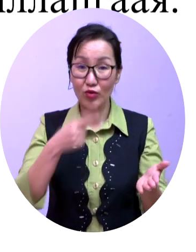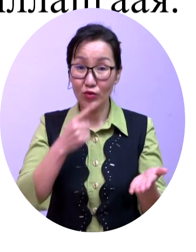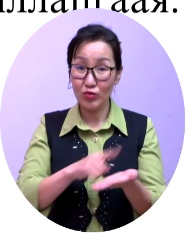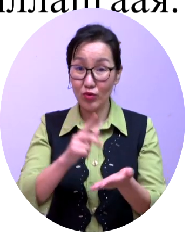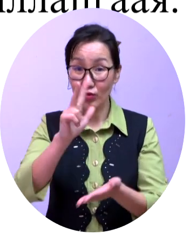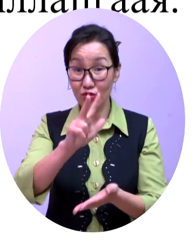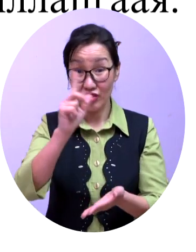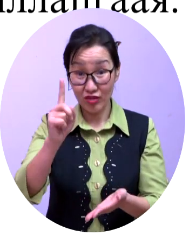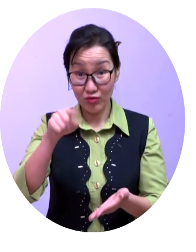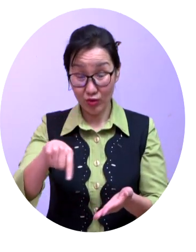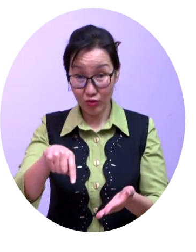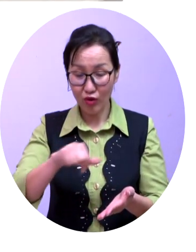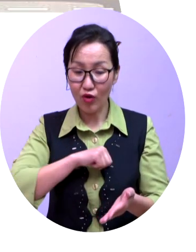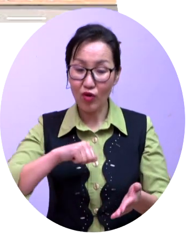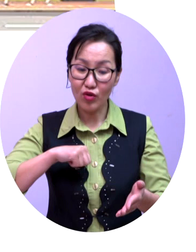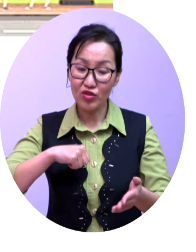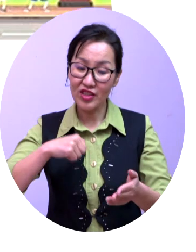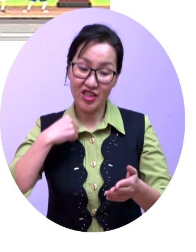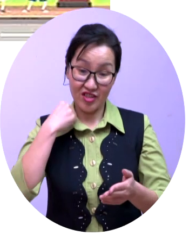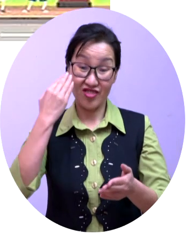уншиж хамтарч ажилцгаая.